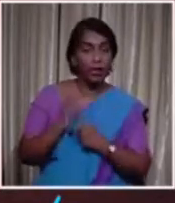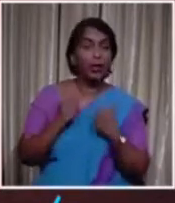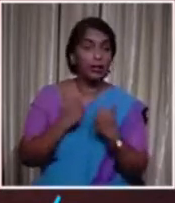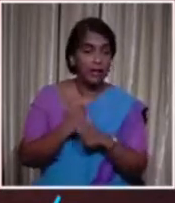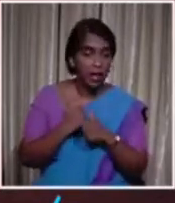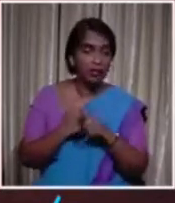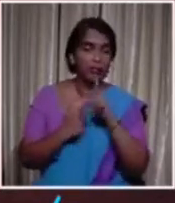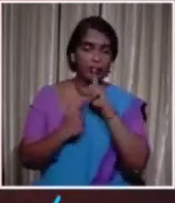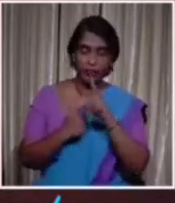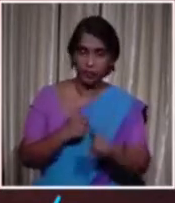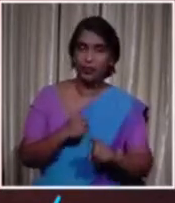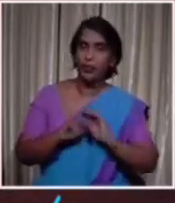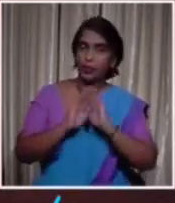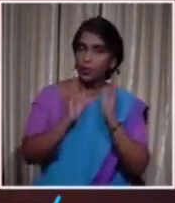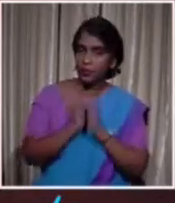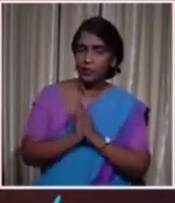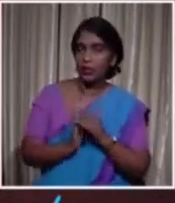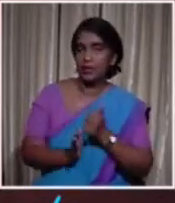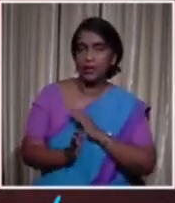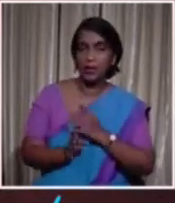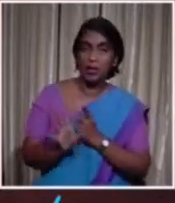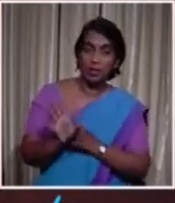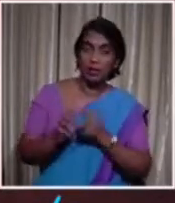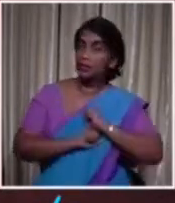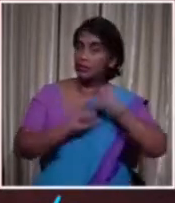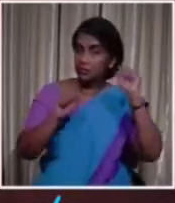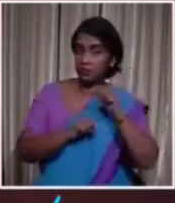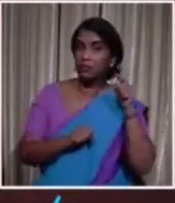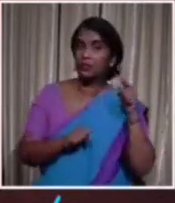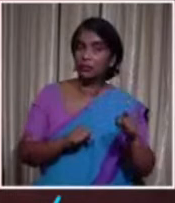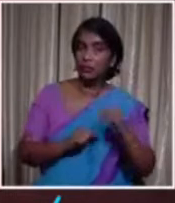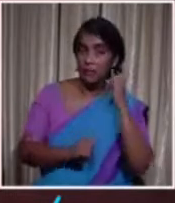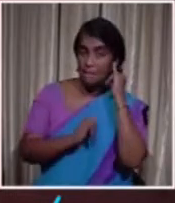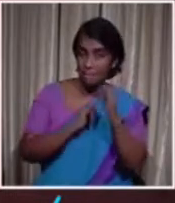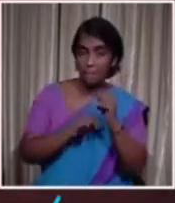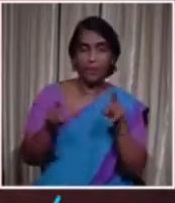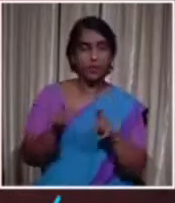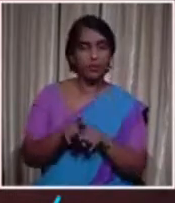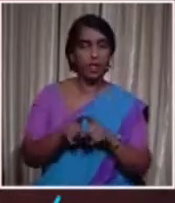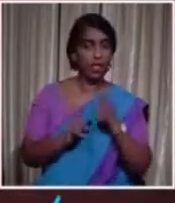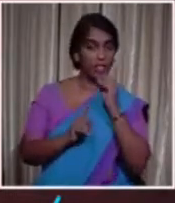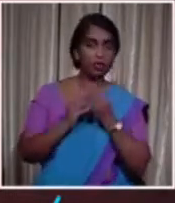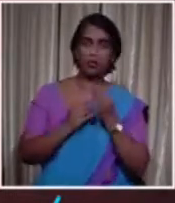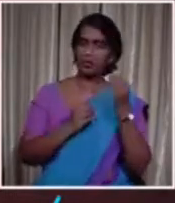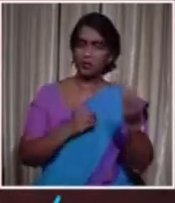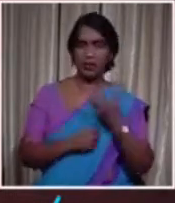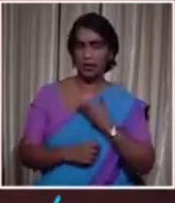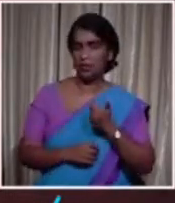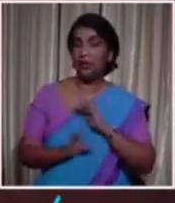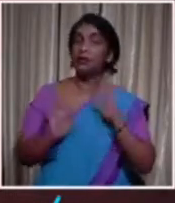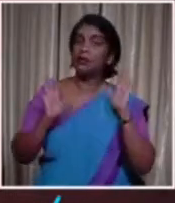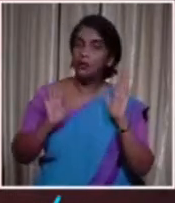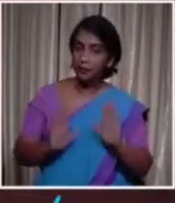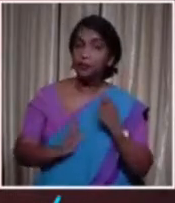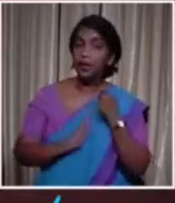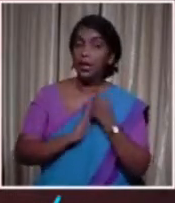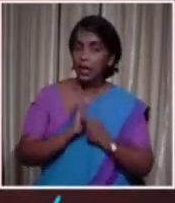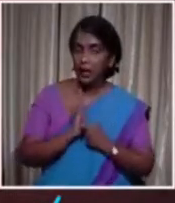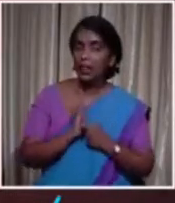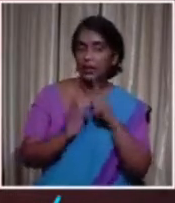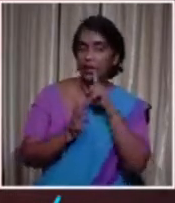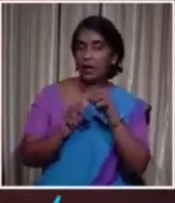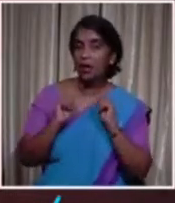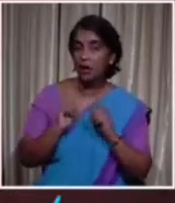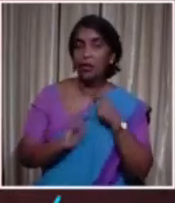කියන්නේ. කාටවත් අපි කැමති නැහැ තරුණ අරගල කරුවන්ට වැරදි විදියක දඩුවම් අද්දෙනවට. නමුත් නීතිය කියන්නේ මොකද්ද කියන